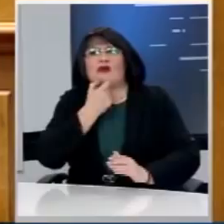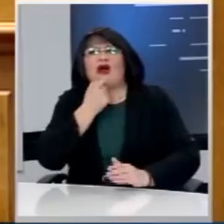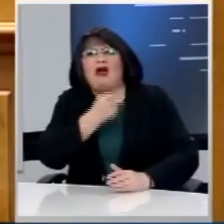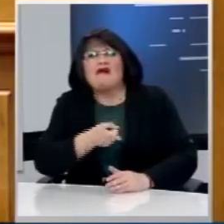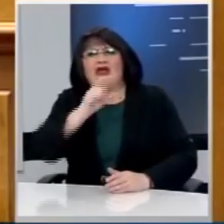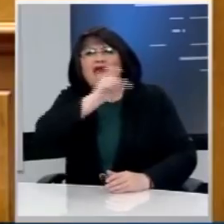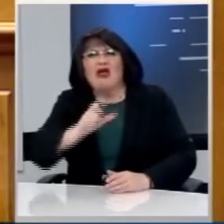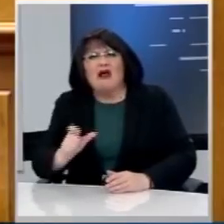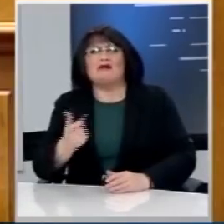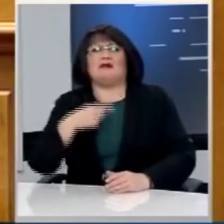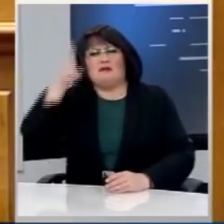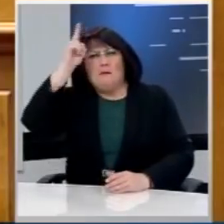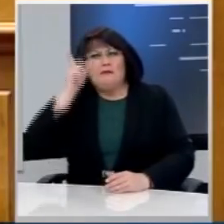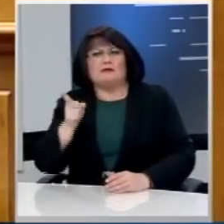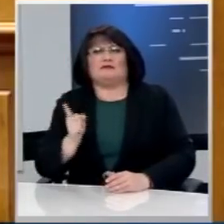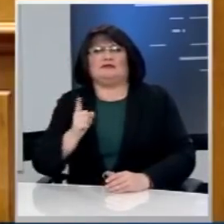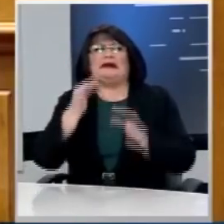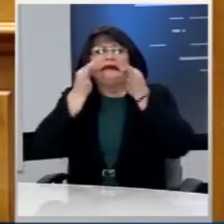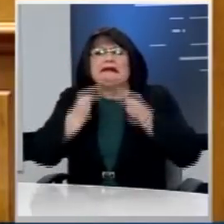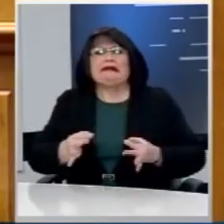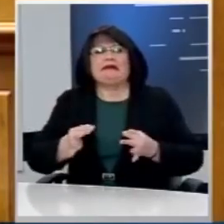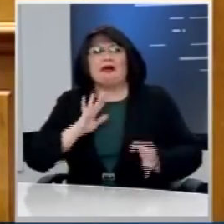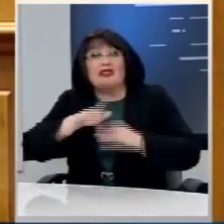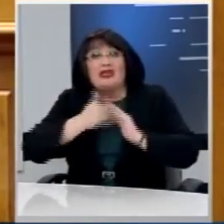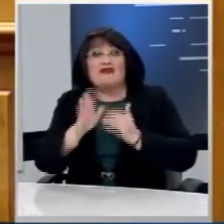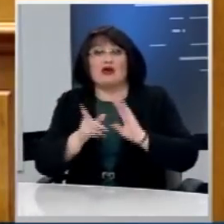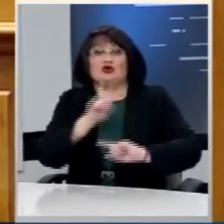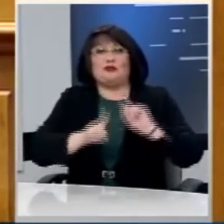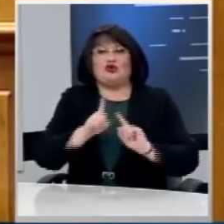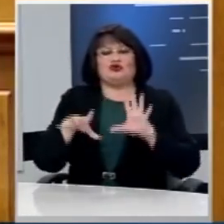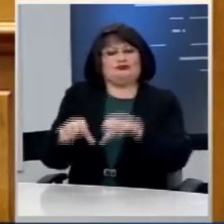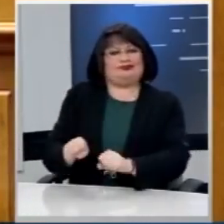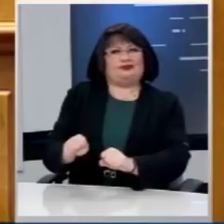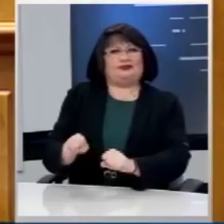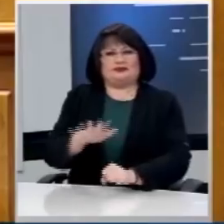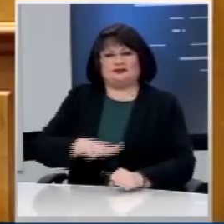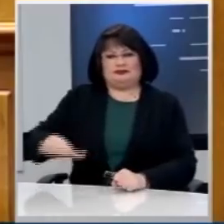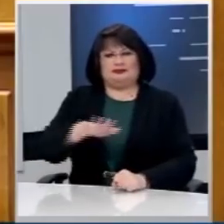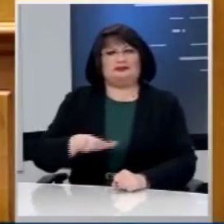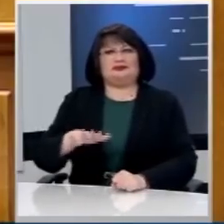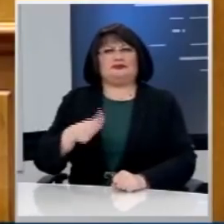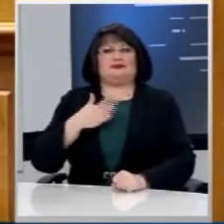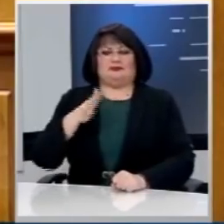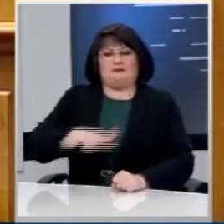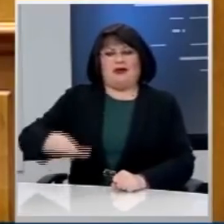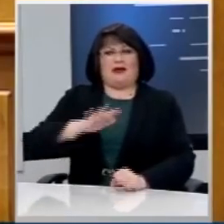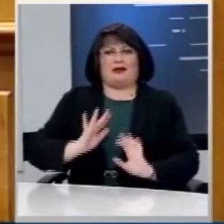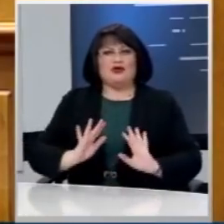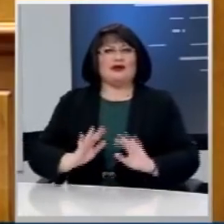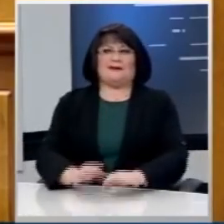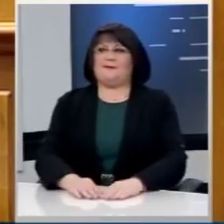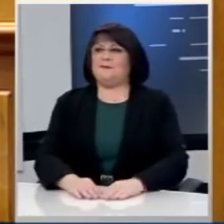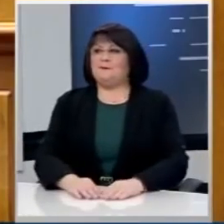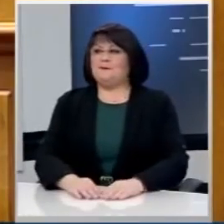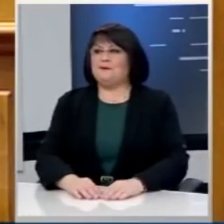Βρετανία, η Ιταλία, η Γερμανία, η Κίνα, για το ποιος θα βάλει στο χέρι τον πλούτο αυτής της περιοχής. Σε